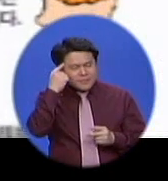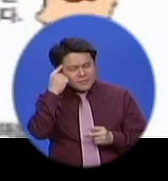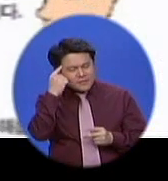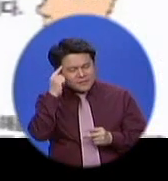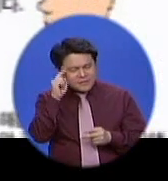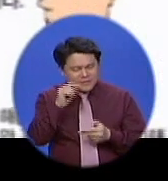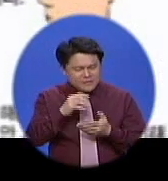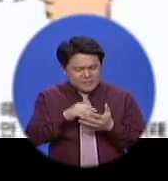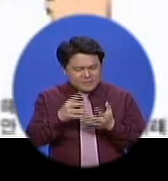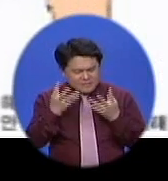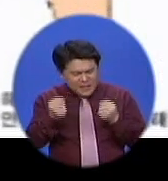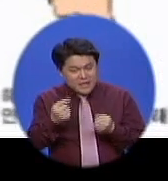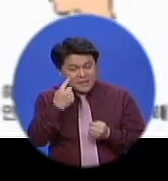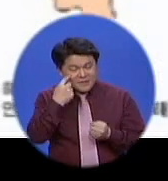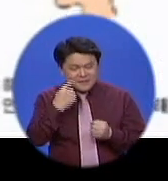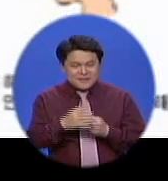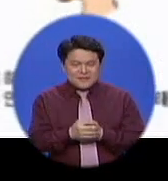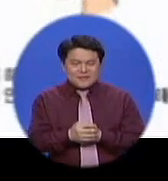머리를 사용해보세요.